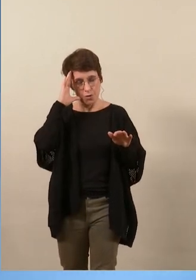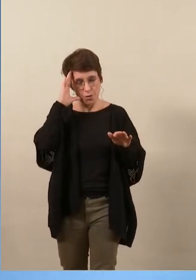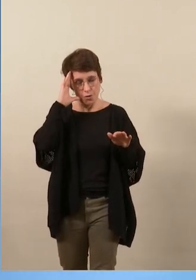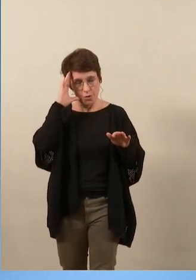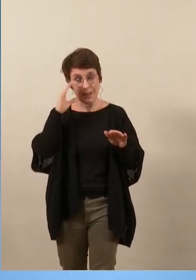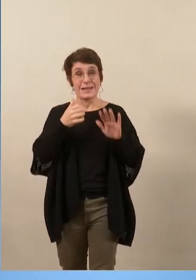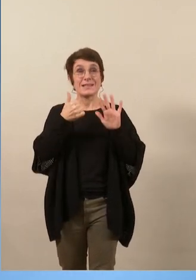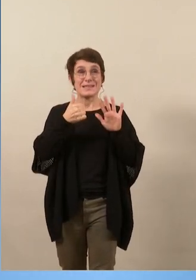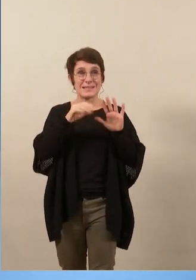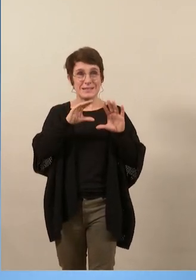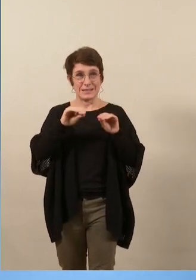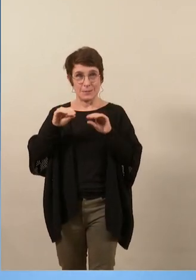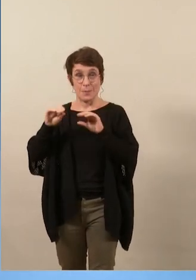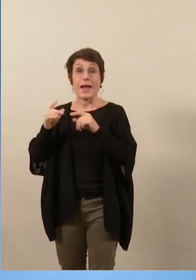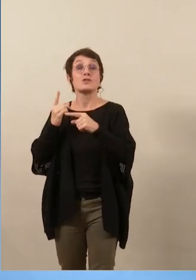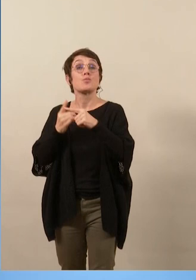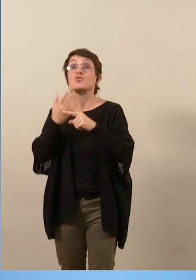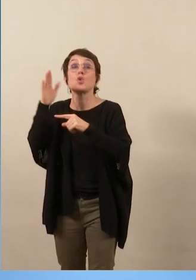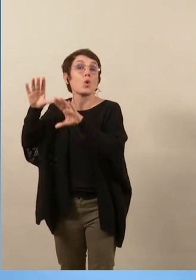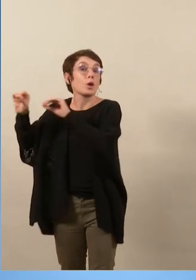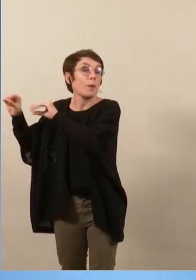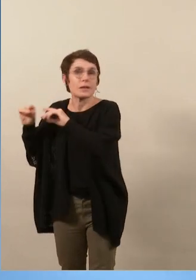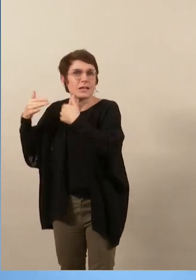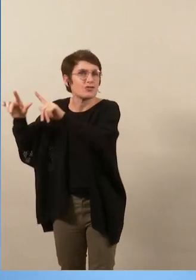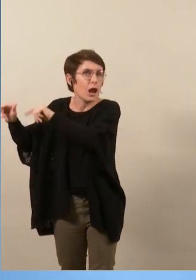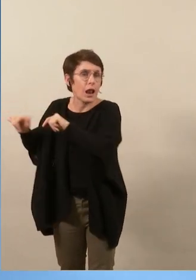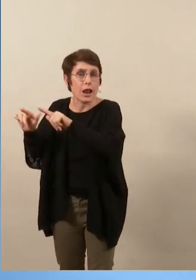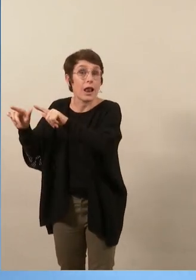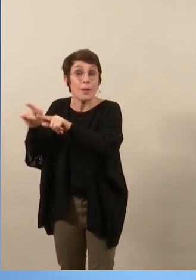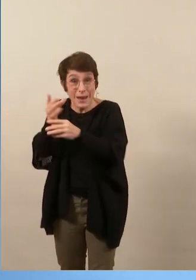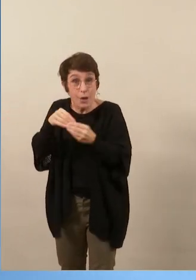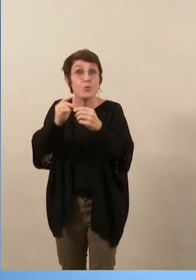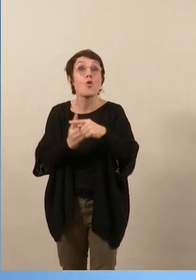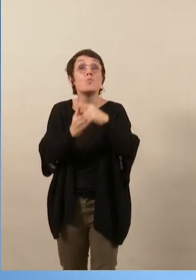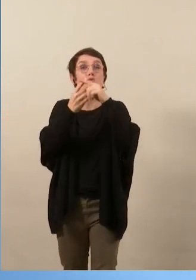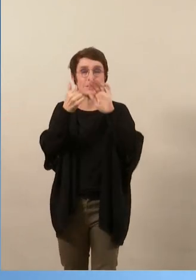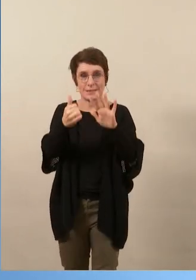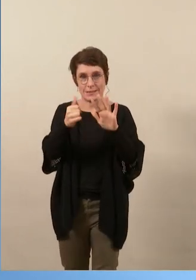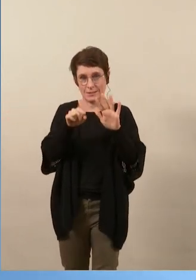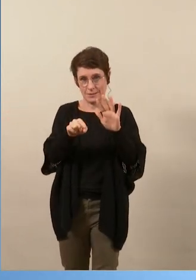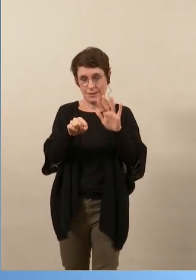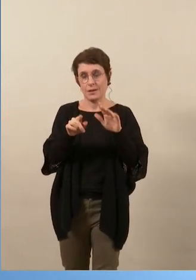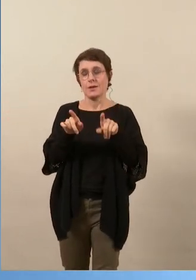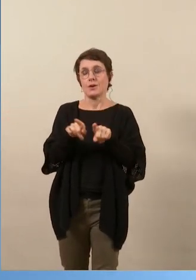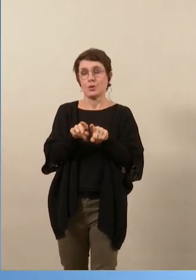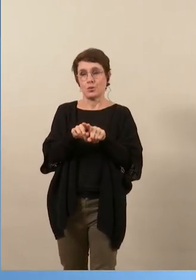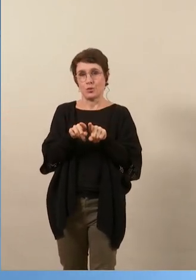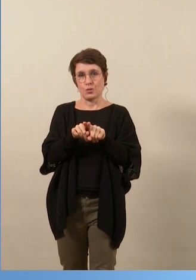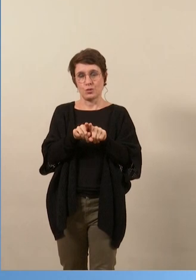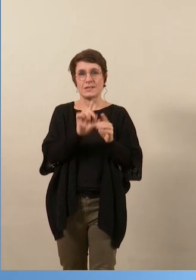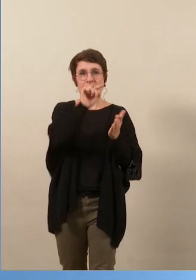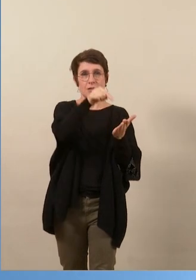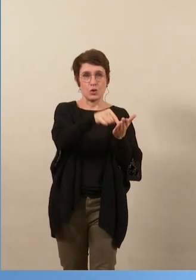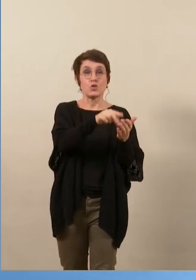six places plus celles qui existent et euh je rappelle qu'on a aussi ouvert un lieu